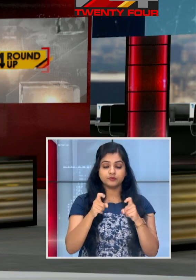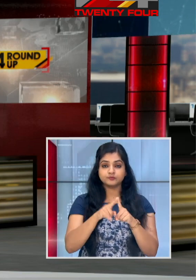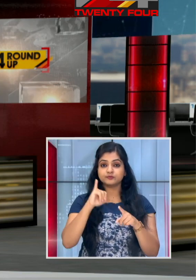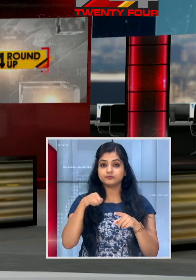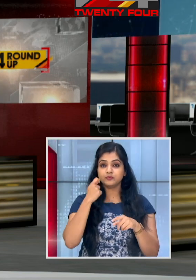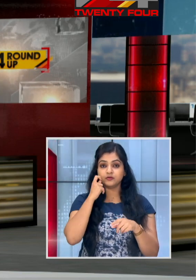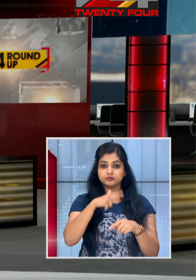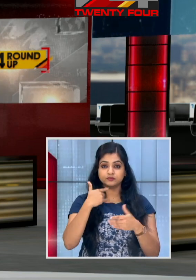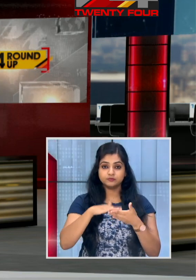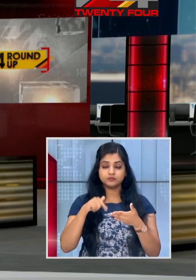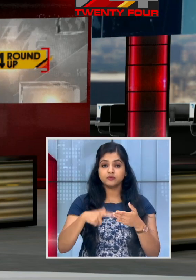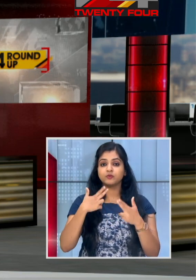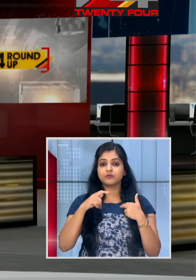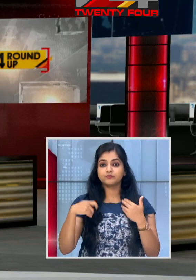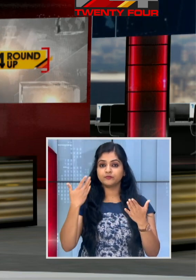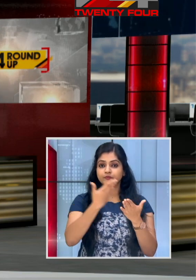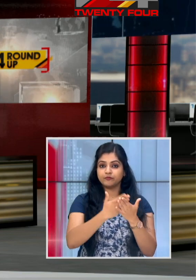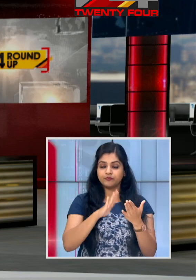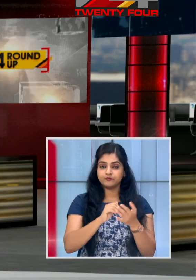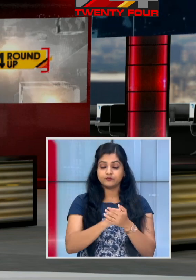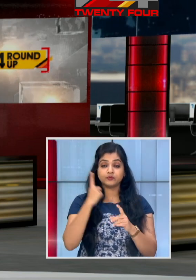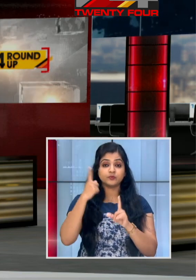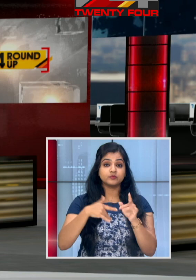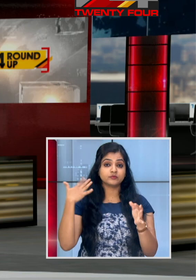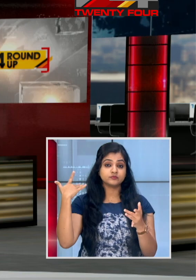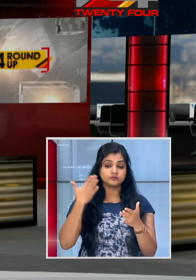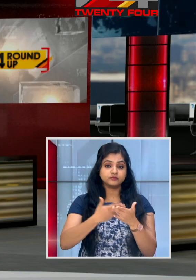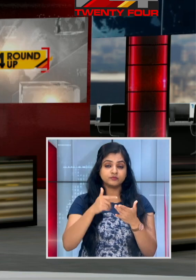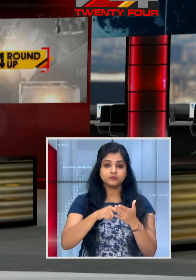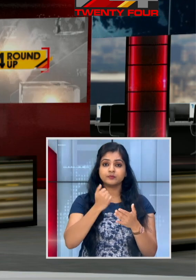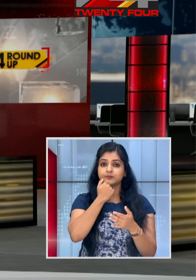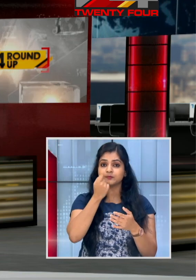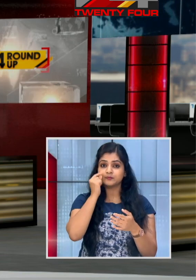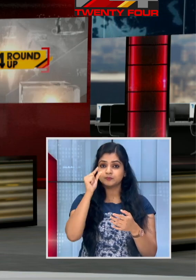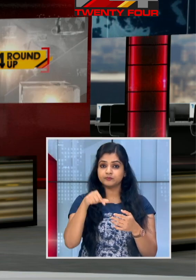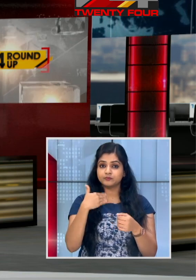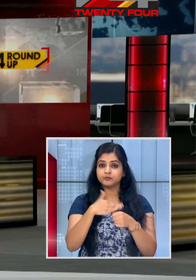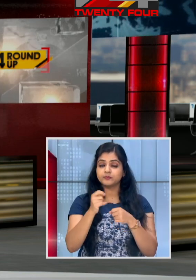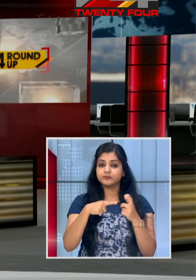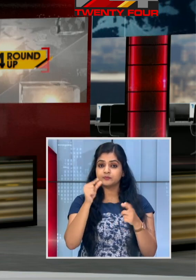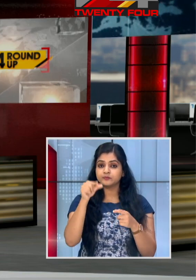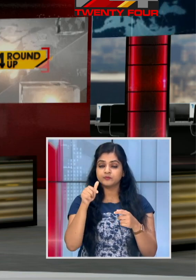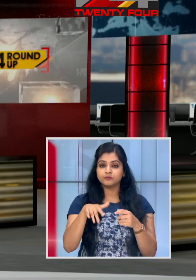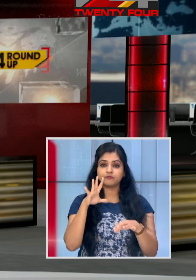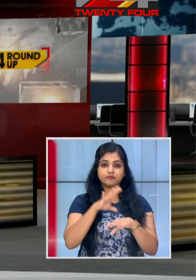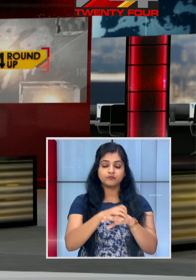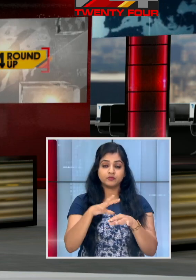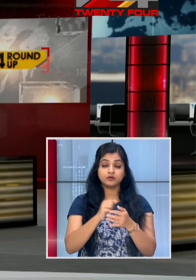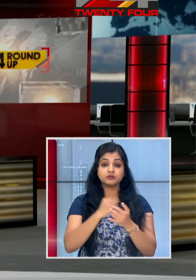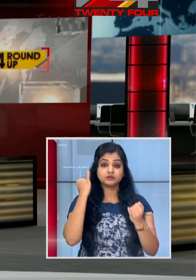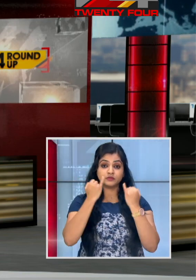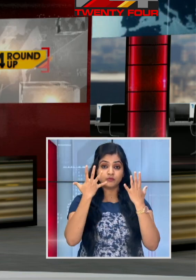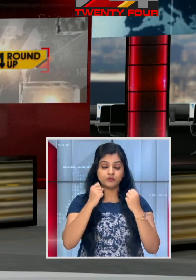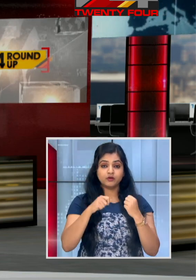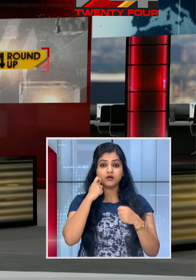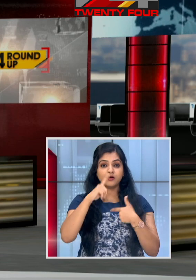ശ്രീകുമാരൻ ചേരുന്നു പത്തനംതിട്ടയിൽ നിന്ന് വിശദാംശങ്ങളുമായി. ശ്രീജിത്ത്, വർഷങ്ങൾക്ക് ശേഷം ഈ പ്രതി പിടിയിലാകുന്നു. മാത്രമല്ല, അന്വേഷണം ആവശ്യപ്പെട്ട് പ്രതിയായ